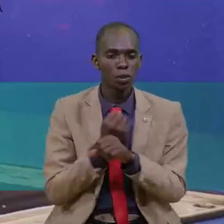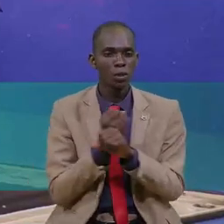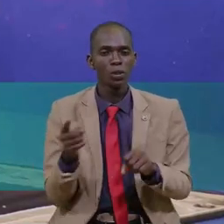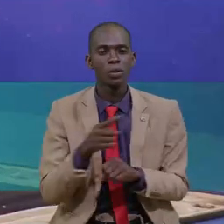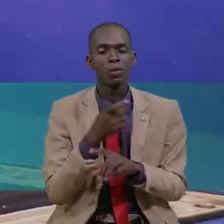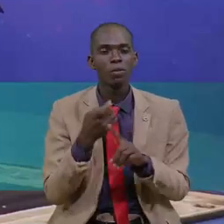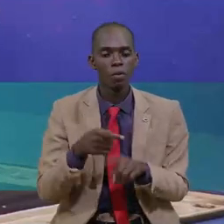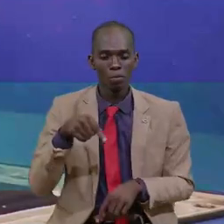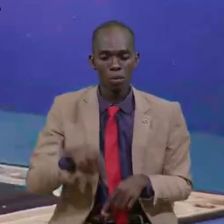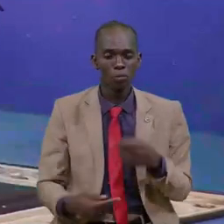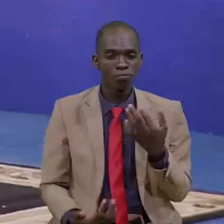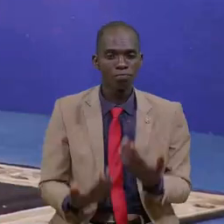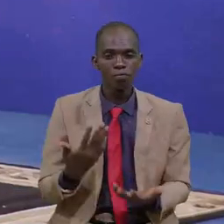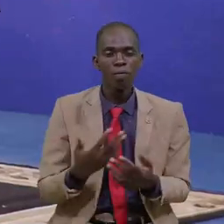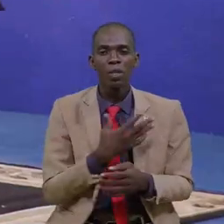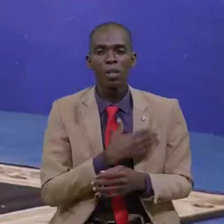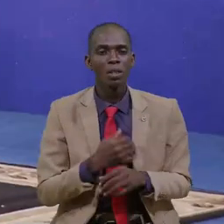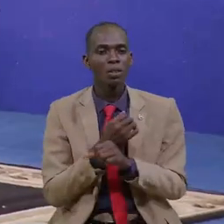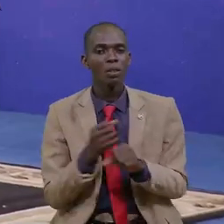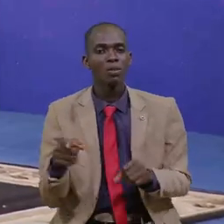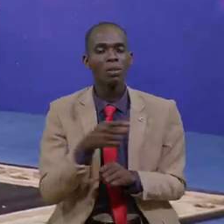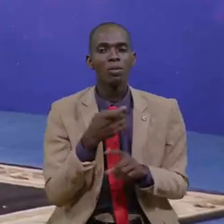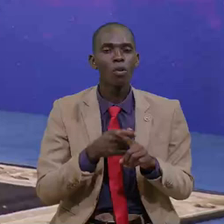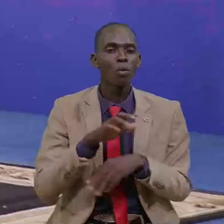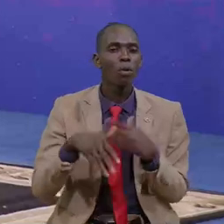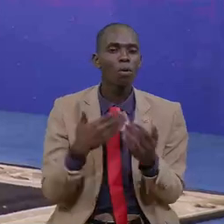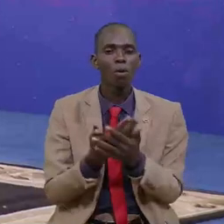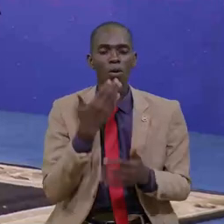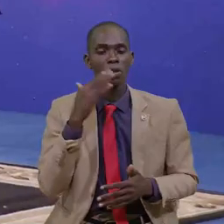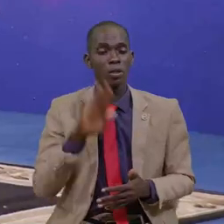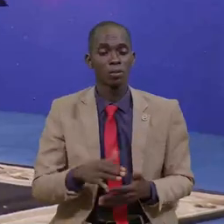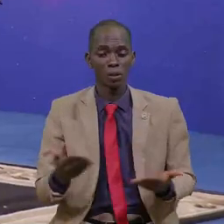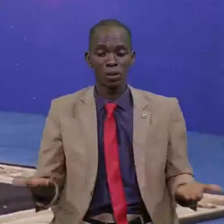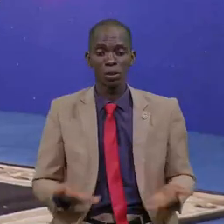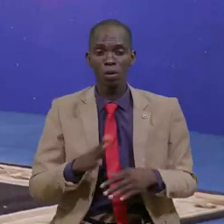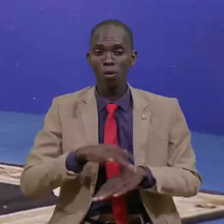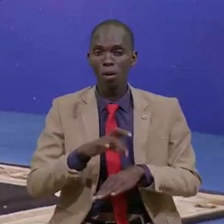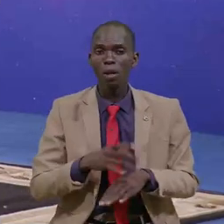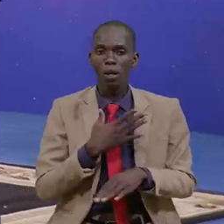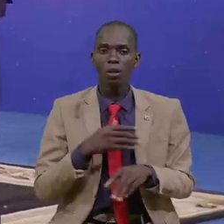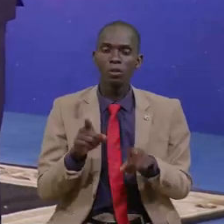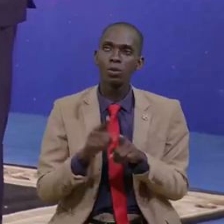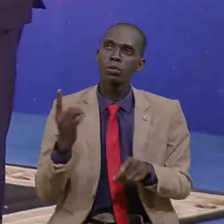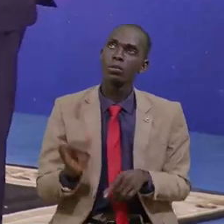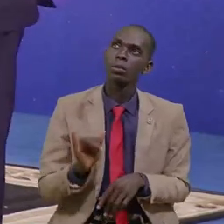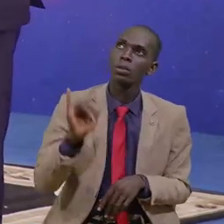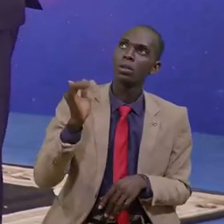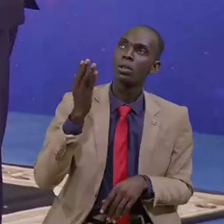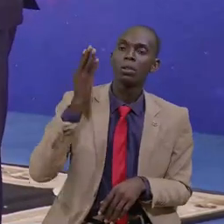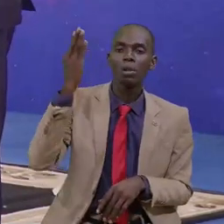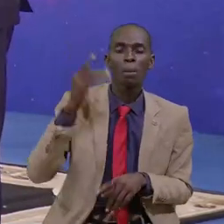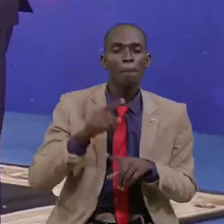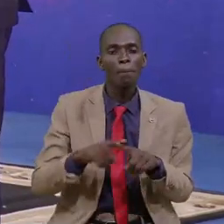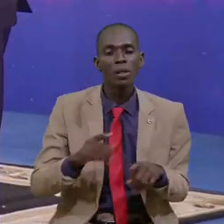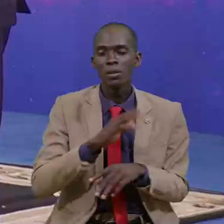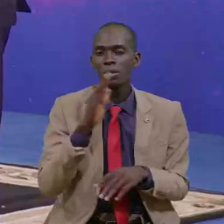qui peut les sauver de l'enfer, qui peut les sauver de tout mal, ici sur la terre et dans l'éternité,